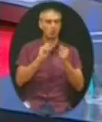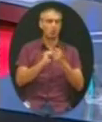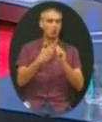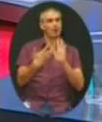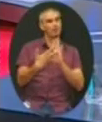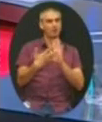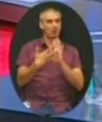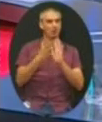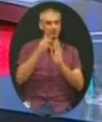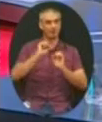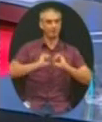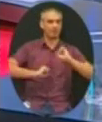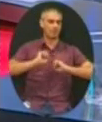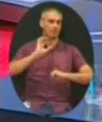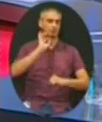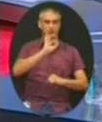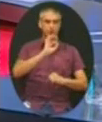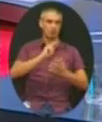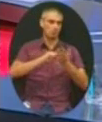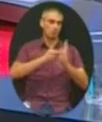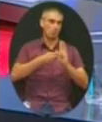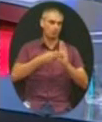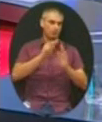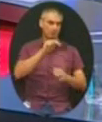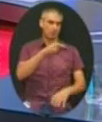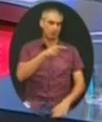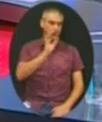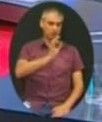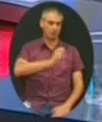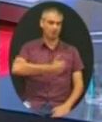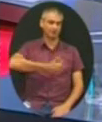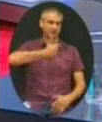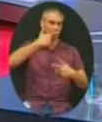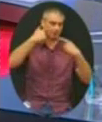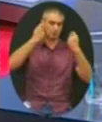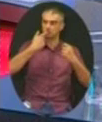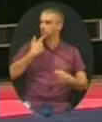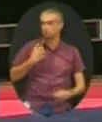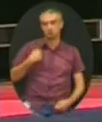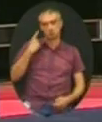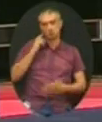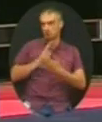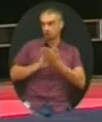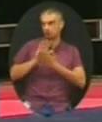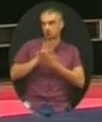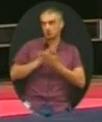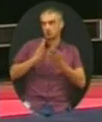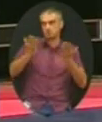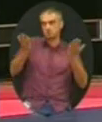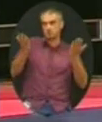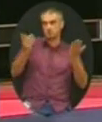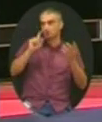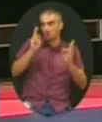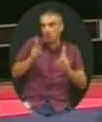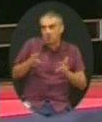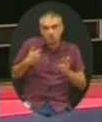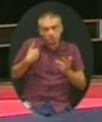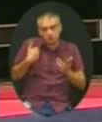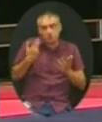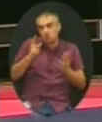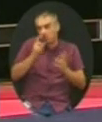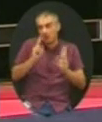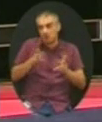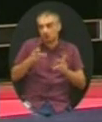ביקורת גם על ההתנהלות הפוליטית בעניין הזה של שרת התרבות? האמת שלא שמעתי, יכול להיות שהם קיימים, אני לא אתפלא אם הם